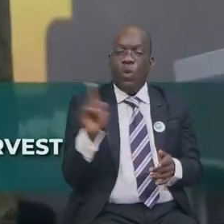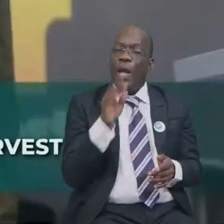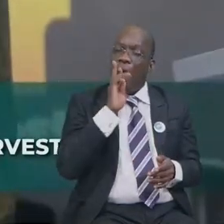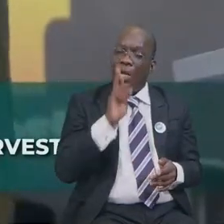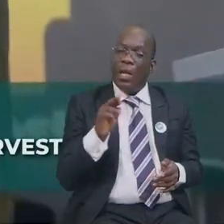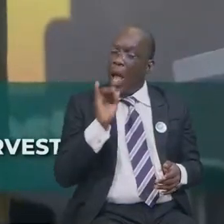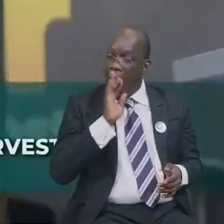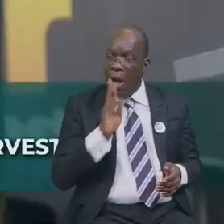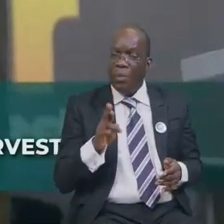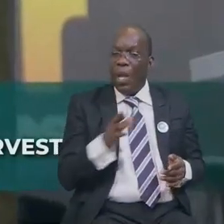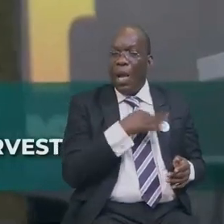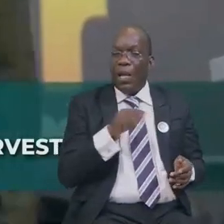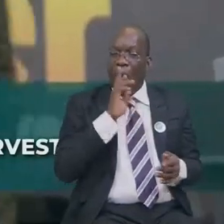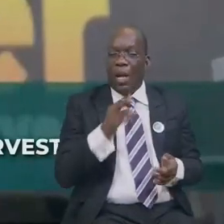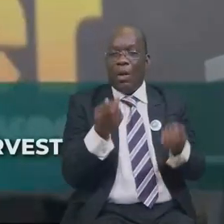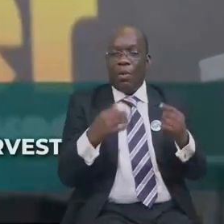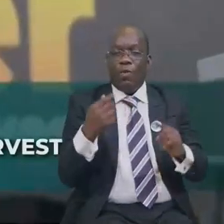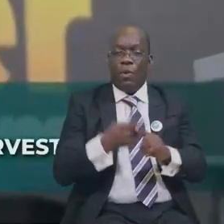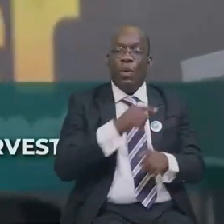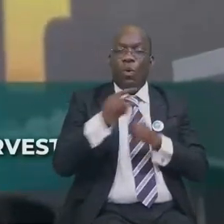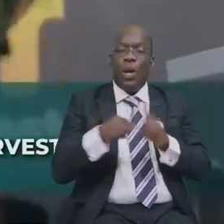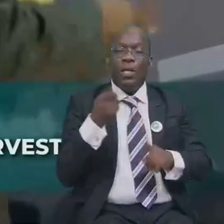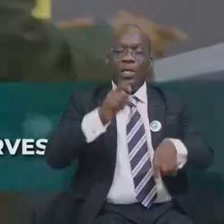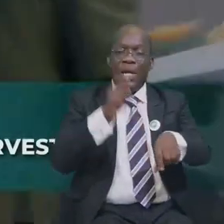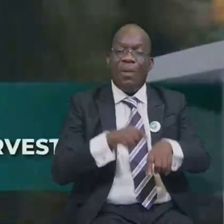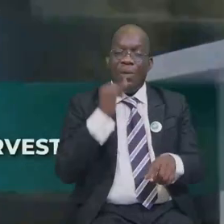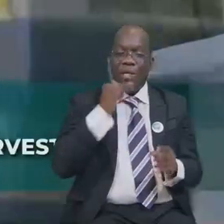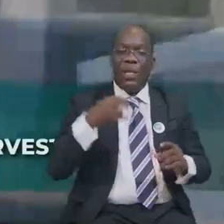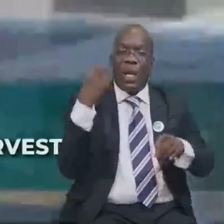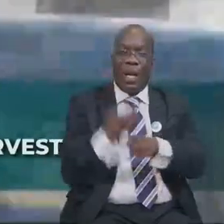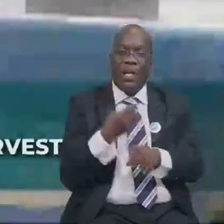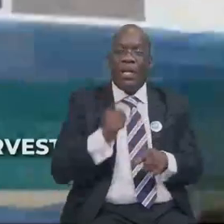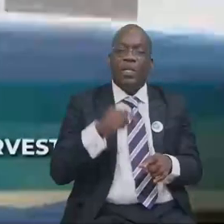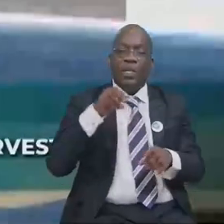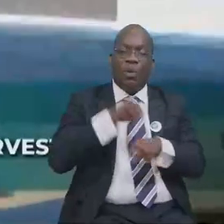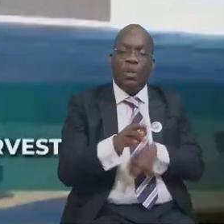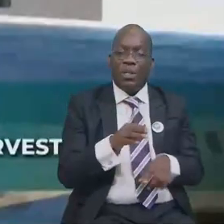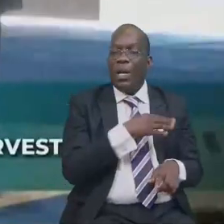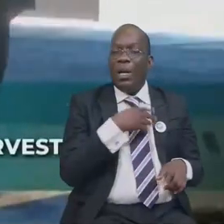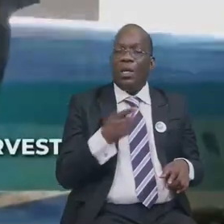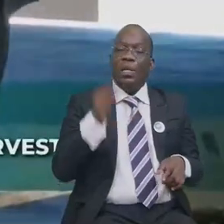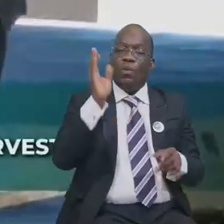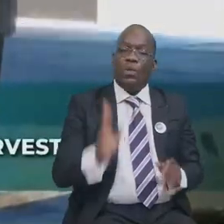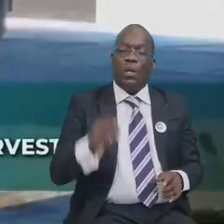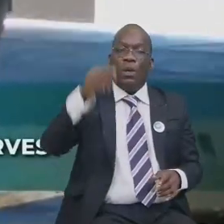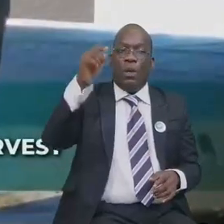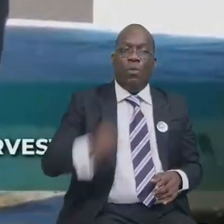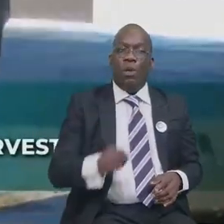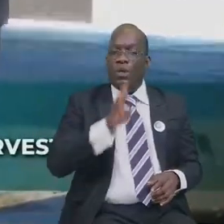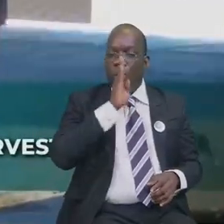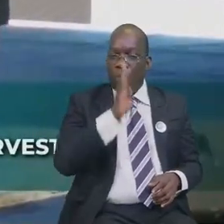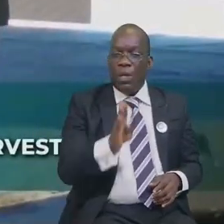un caractère dur quand les temps sont difficiles. Les ministres, les prédicateurs, les professionnels doivent est